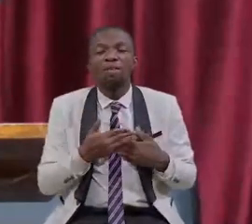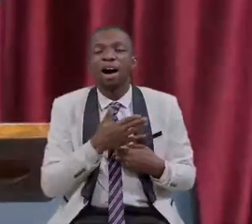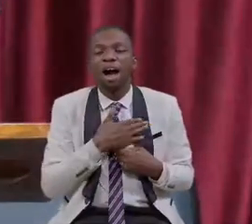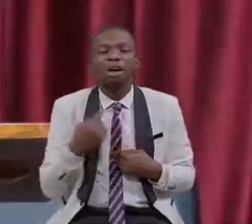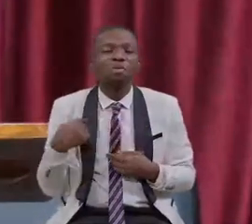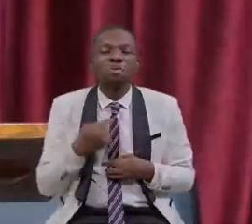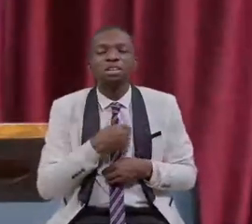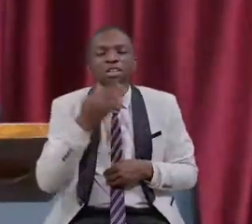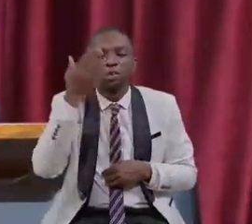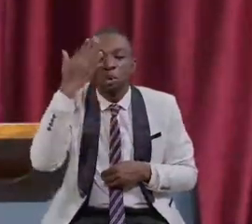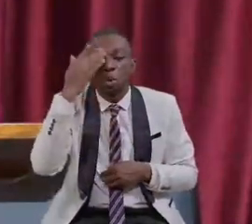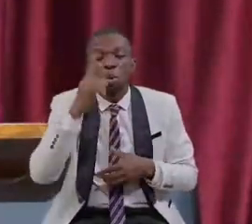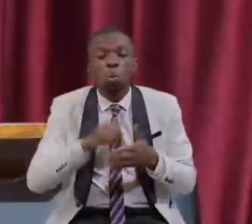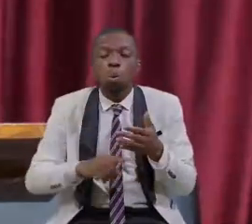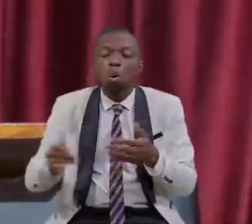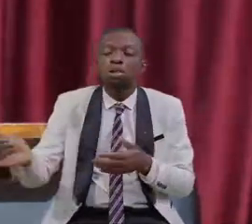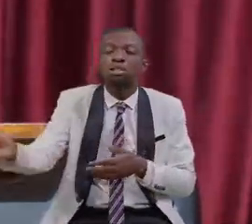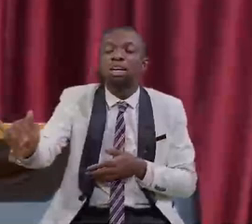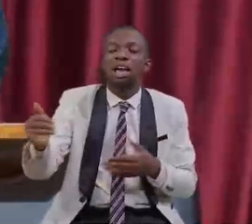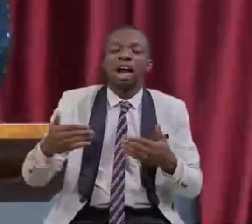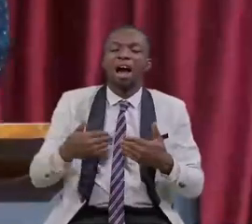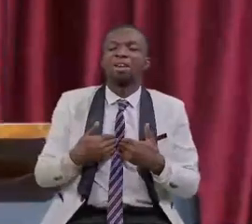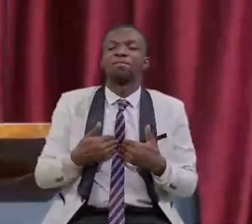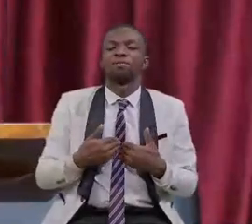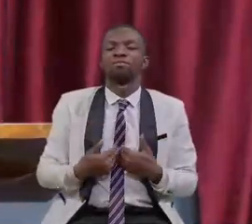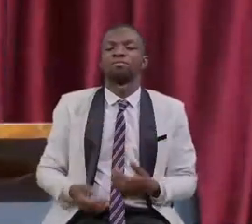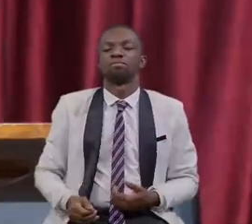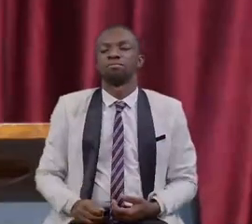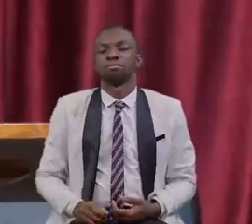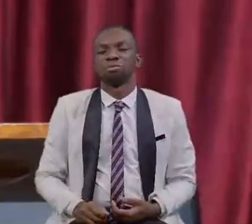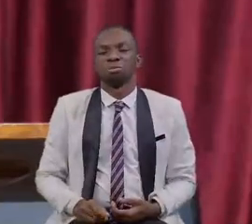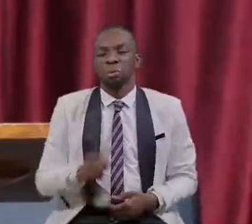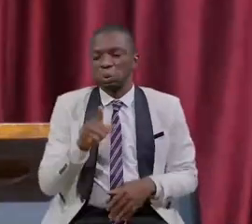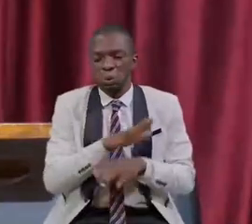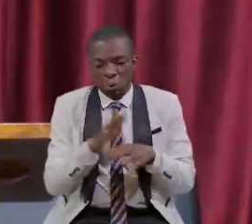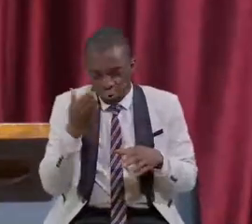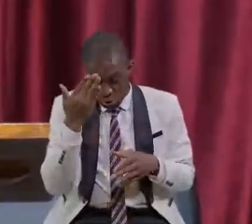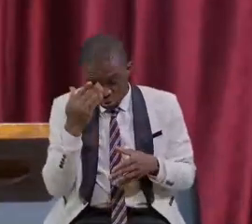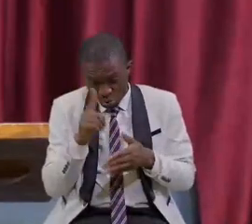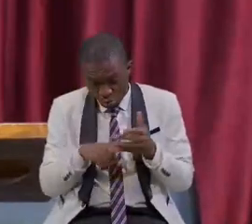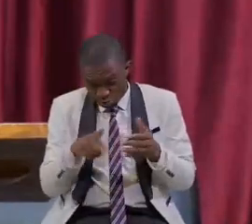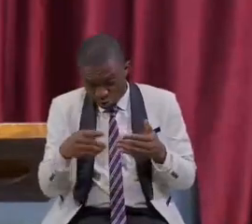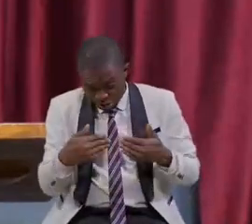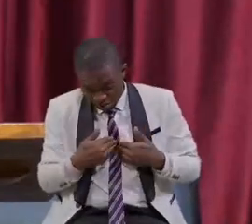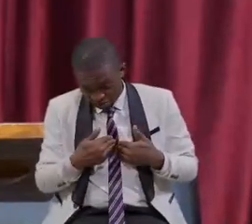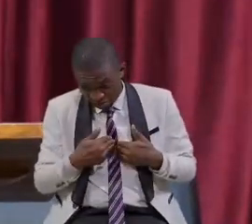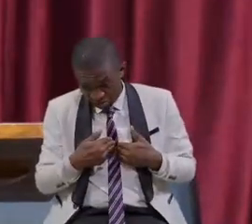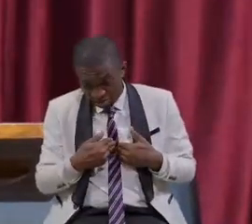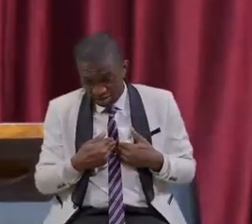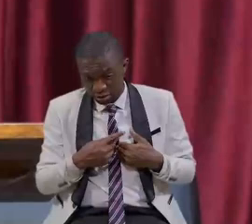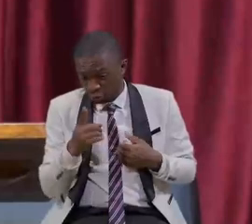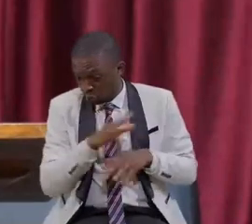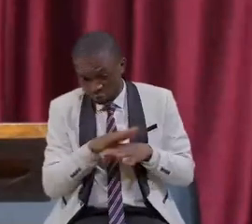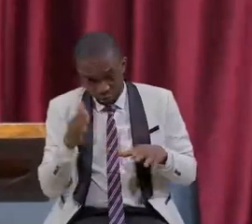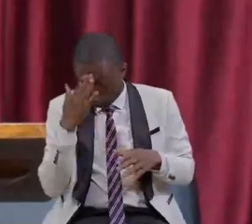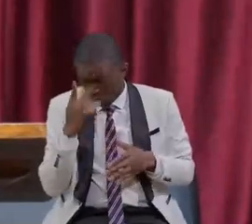Plusieurs fois, on est ignorant de ce qu'on a et on est au courant de ce qu'ils ont. Nous fermons les yeux sur ce que